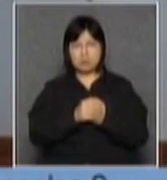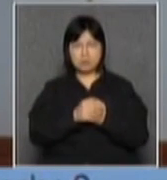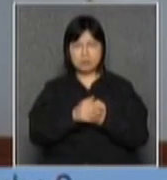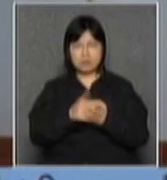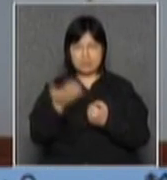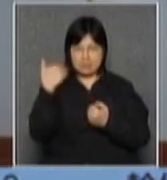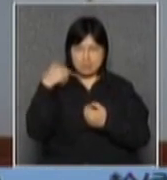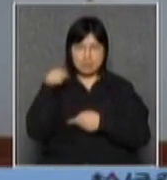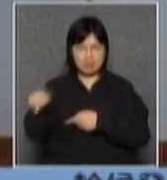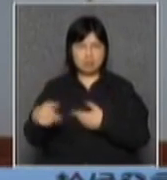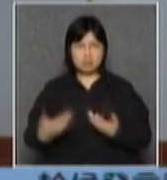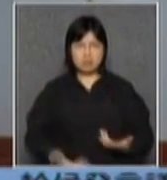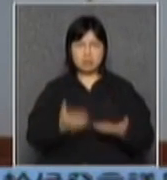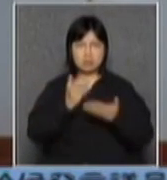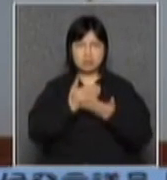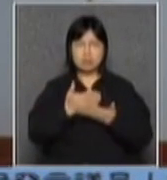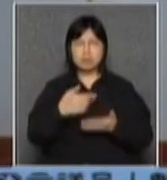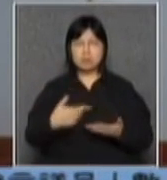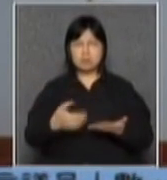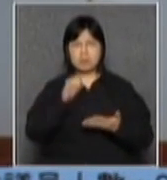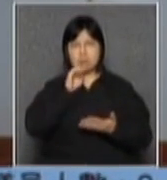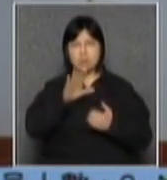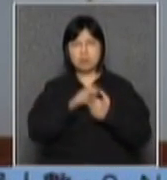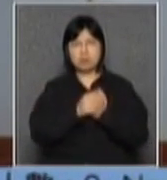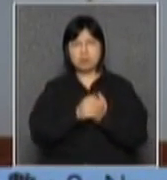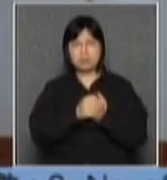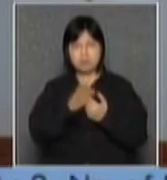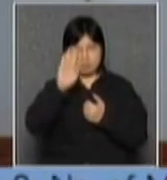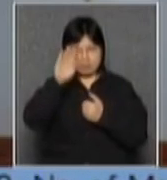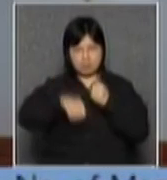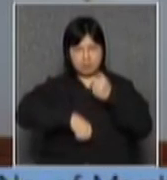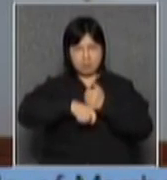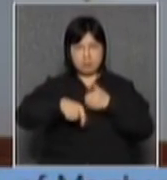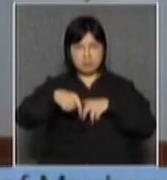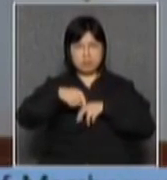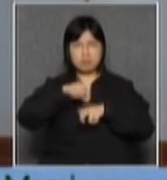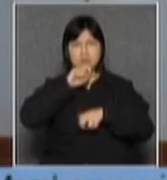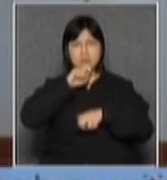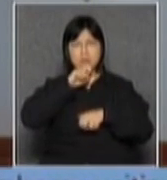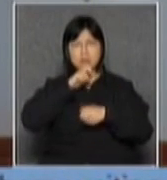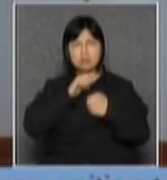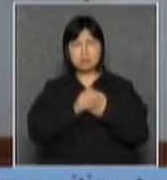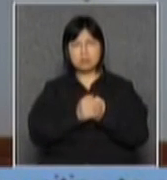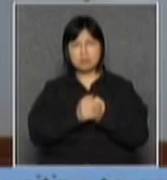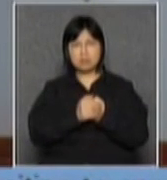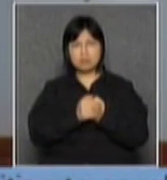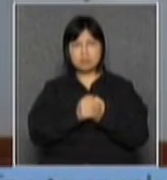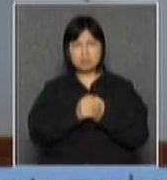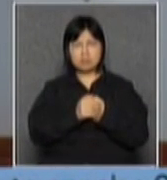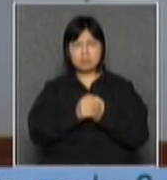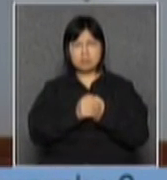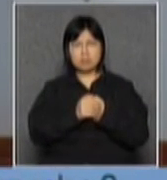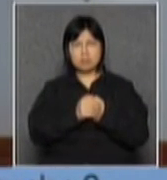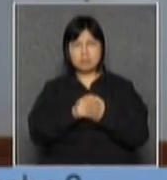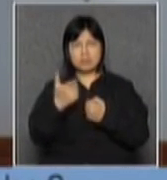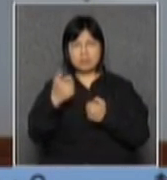也。今日佢講呢一個未來基金嘅時候咧，我哋有幾多嘅財政盈